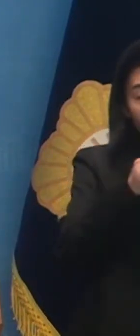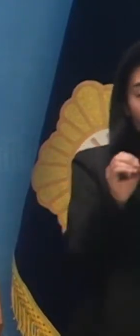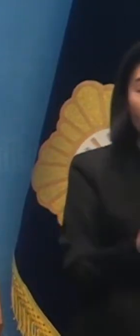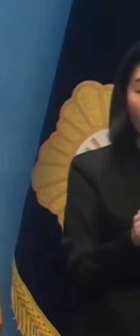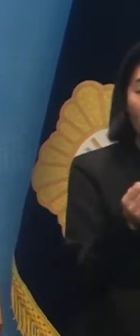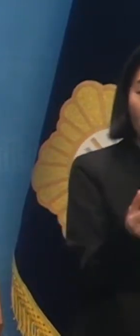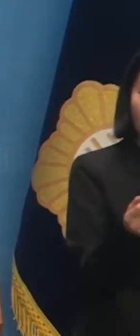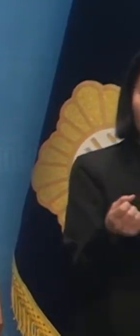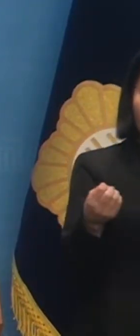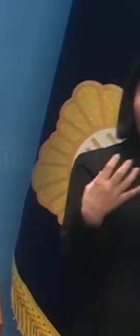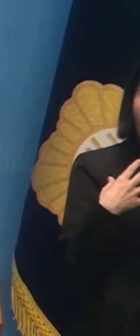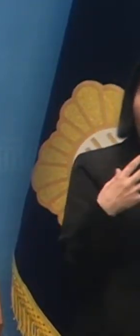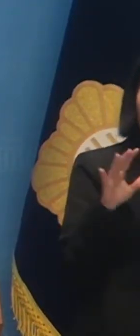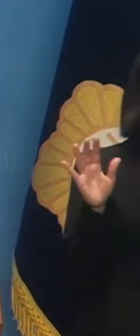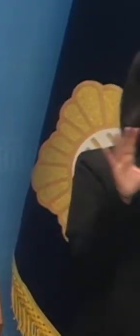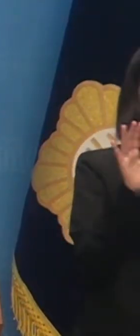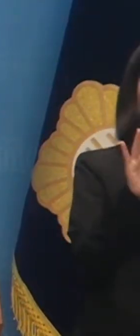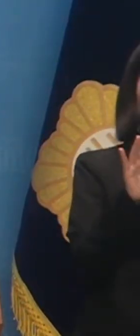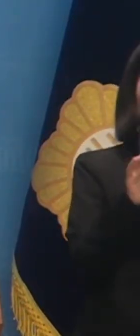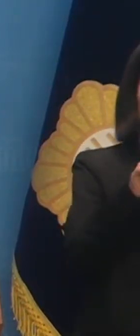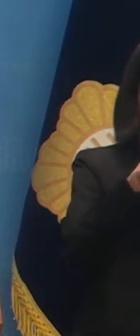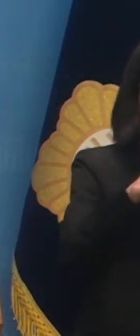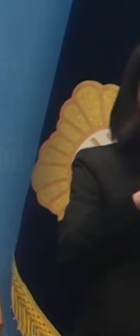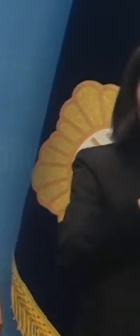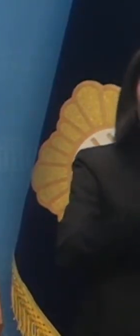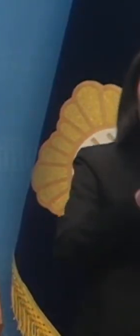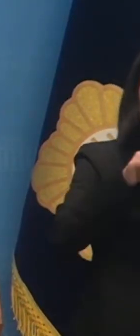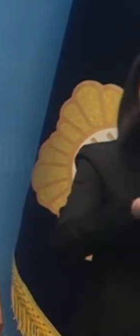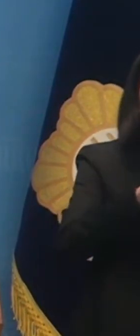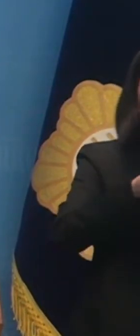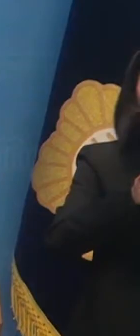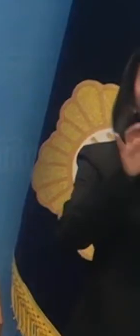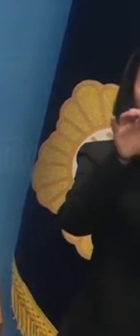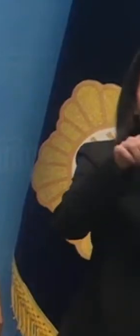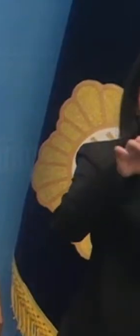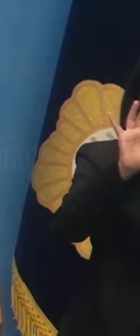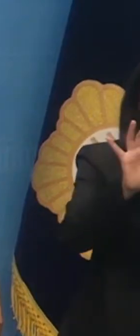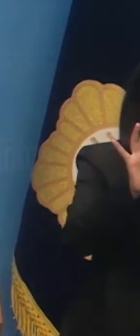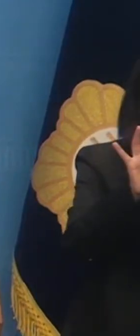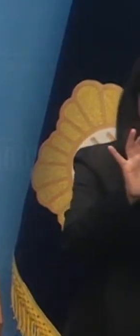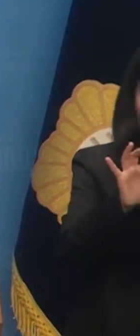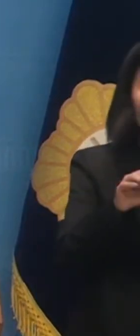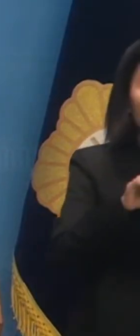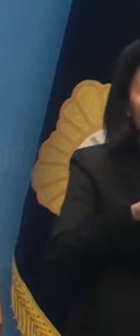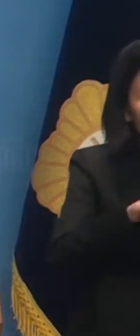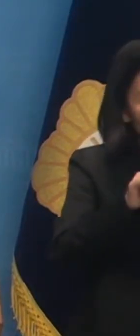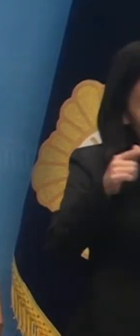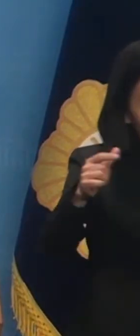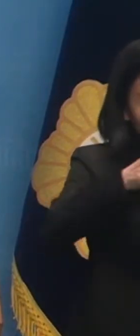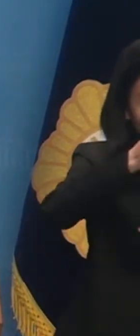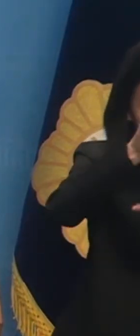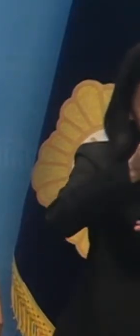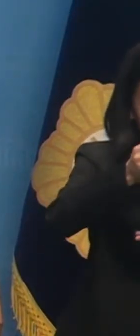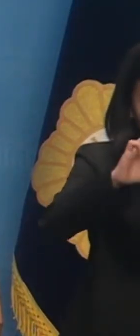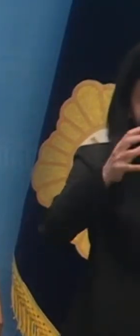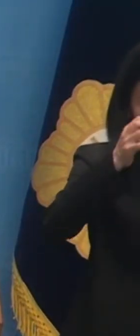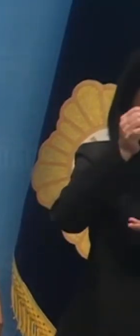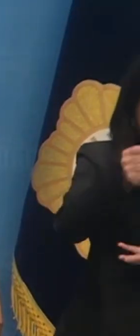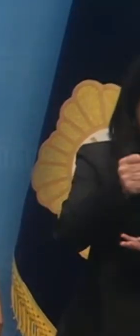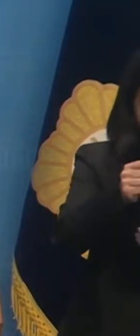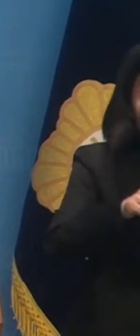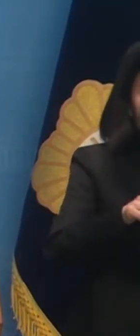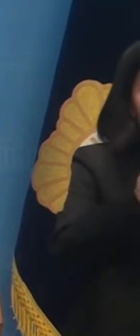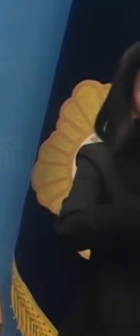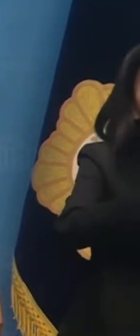깎아내렸지만 이는 다분히 재정의 경제 역할을 최소화하고자 하는 긴축재정 이념에 따른 보수적인 추정일